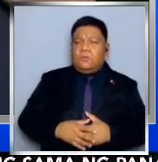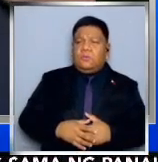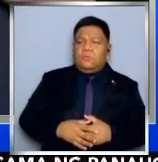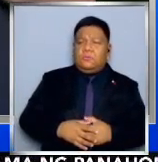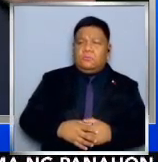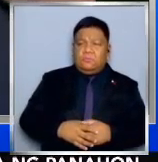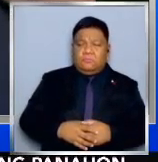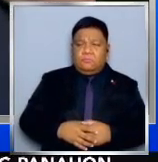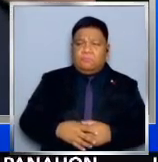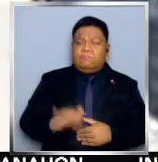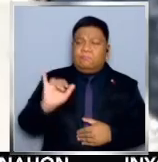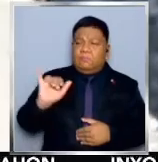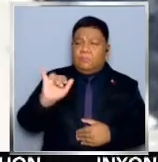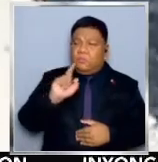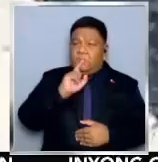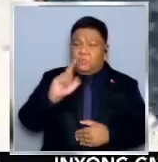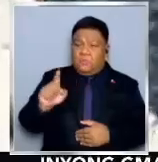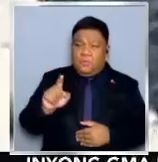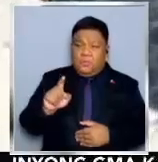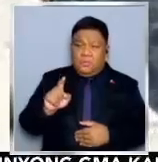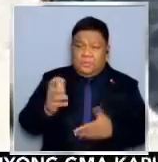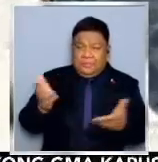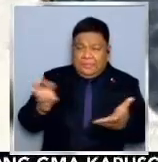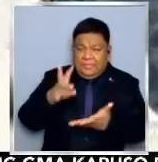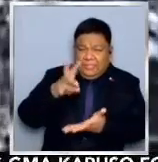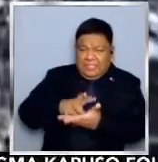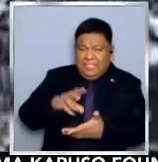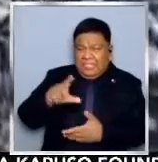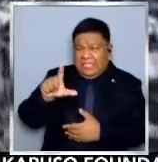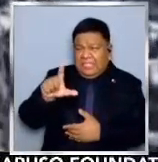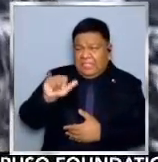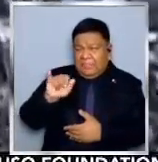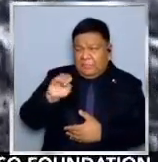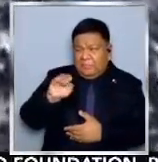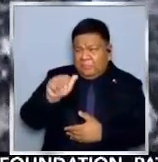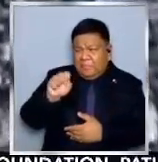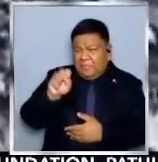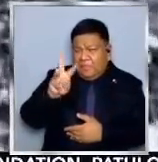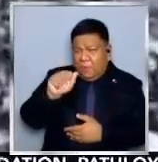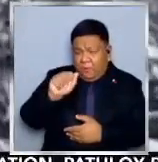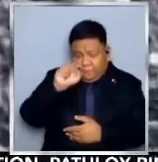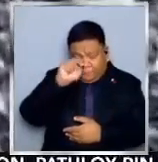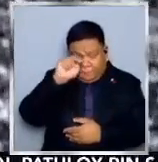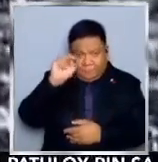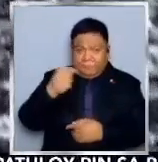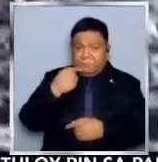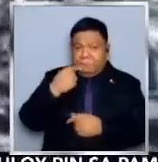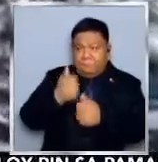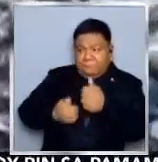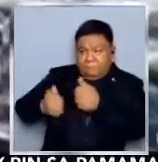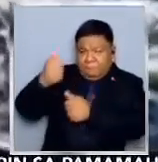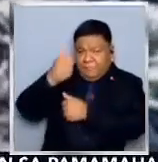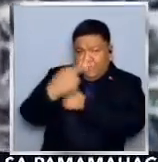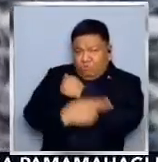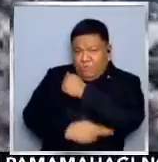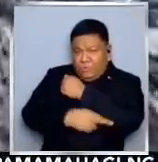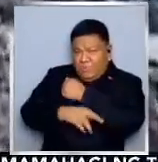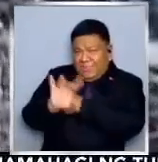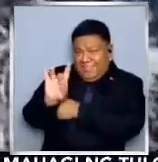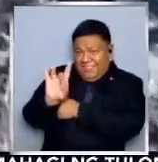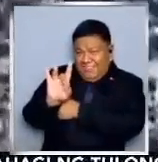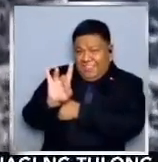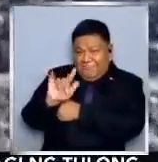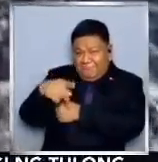Dito sa isla ng Limasawa, dito sabi ng hepe ng Region 8 ng Coast Guard, yung barko na darating mula Maynila,